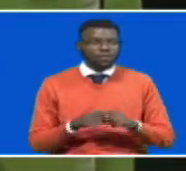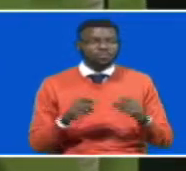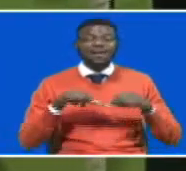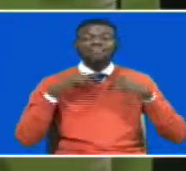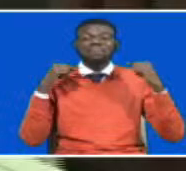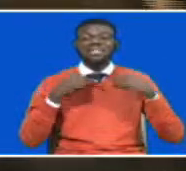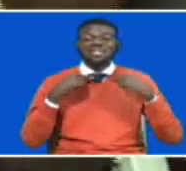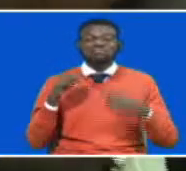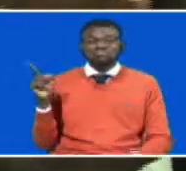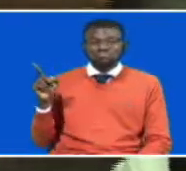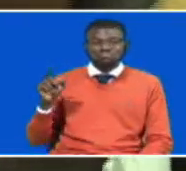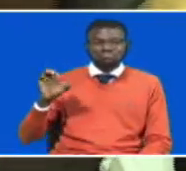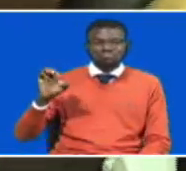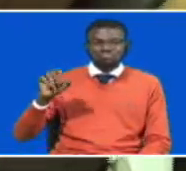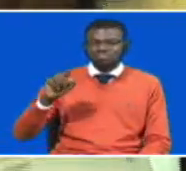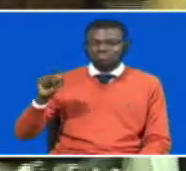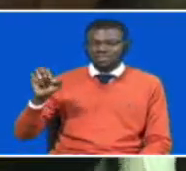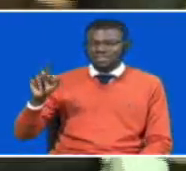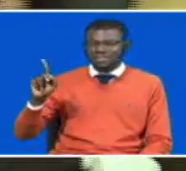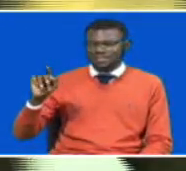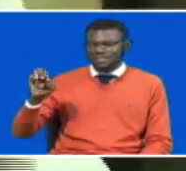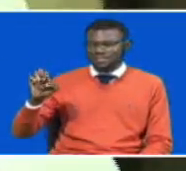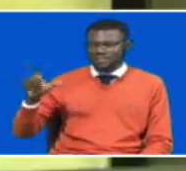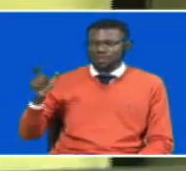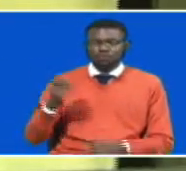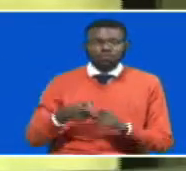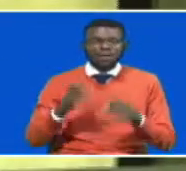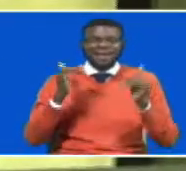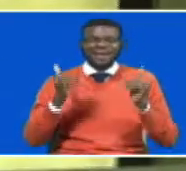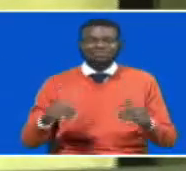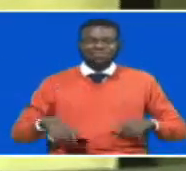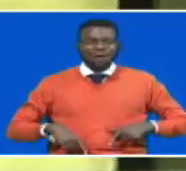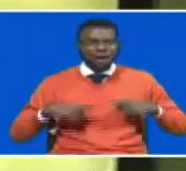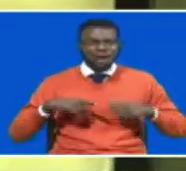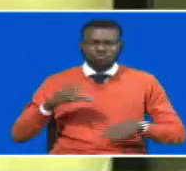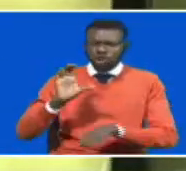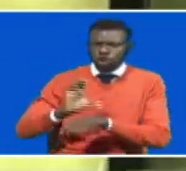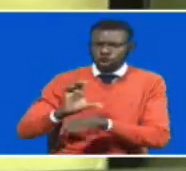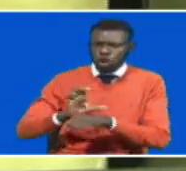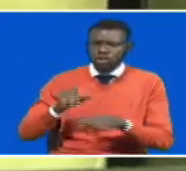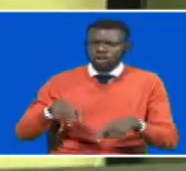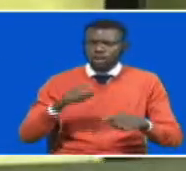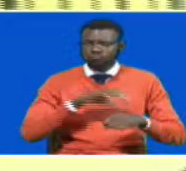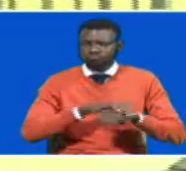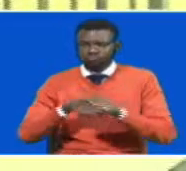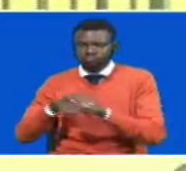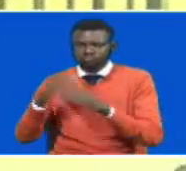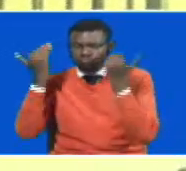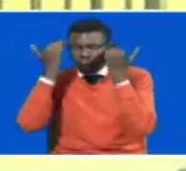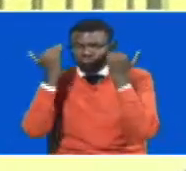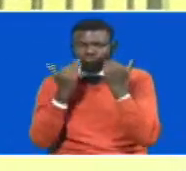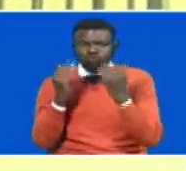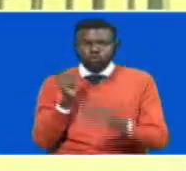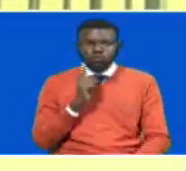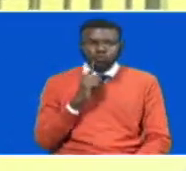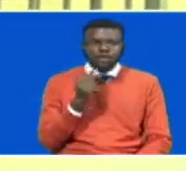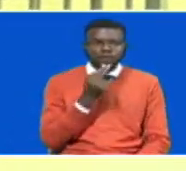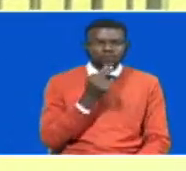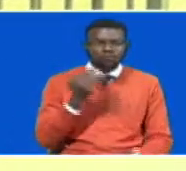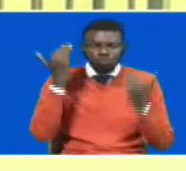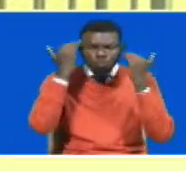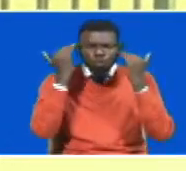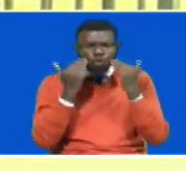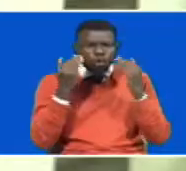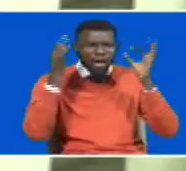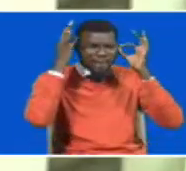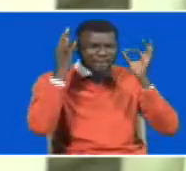mchungaji mwingine Ezekiel Odero wa New Life Prayer Center akitarajiwa kufikishwa mahakamani kesho Jumanne, ambapo mahakama